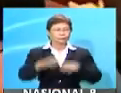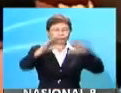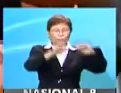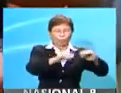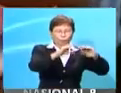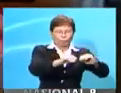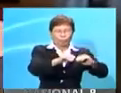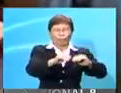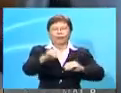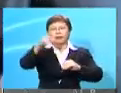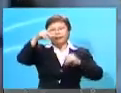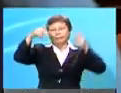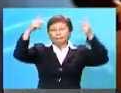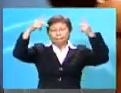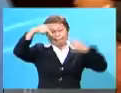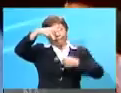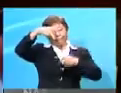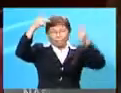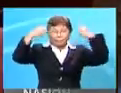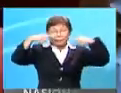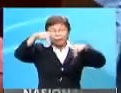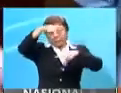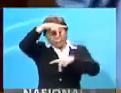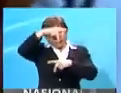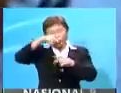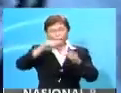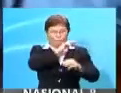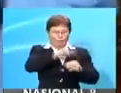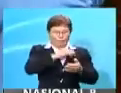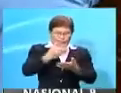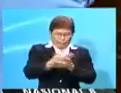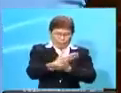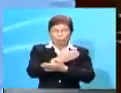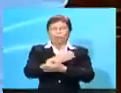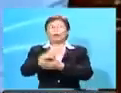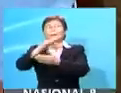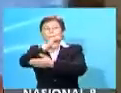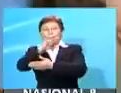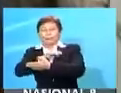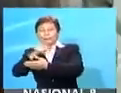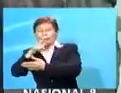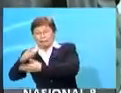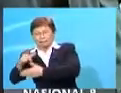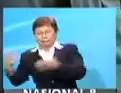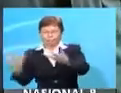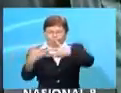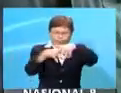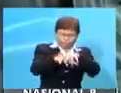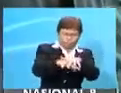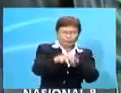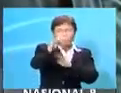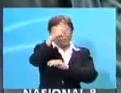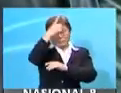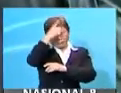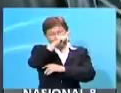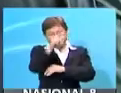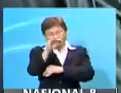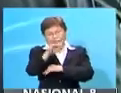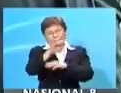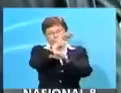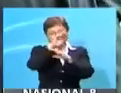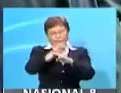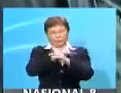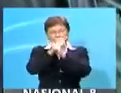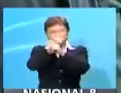mesyuarat di perdanaaptera menyaksikan kehadiran menteri baharu dan lama iaitu timbalan Perdana Menteri Datuk Seri dr Ahmad Sahid Hamidi Menteri Pertahanan